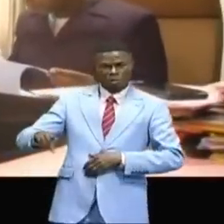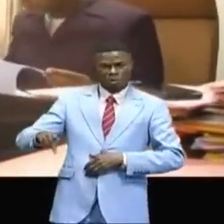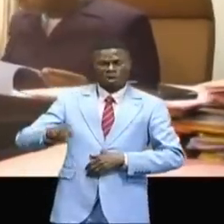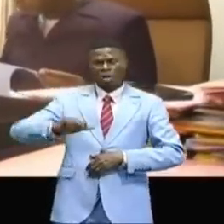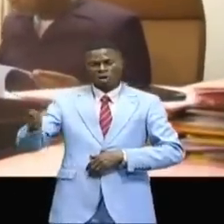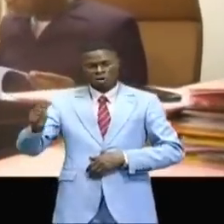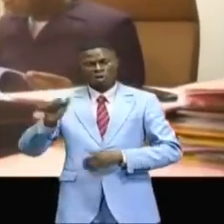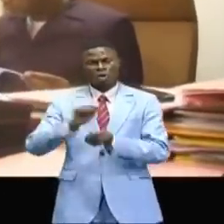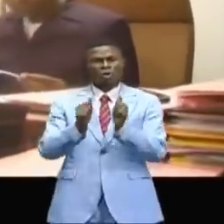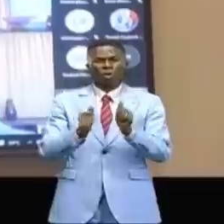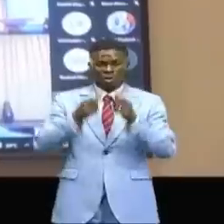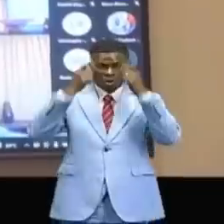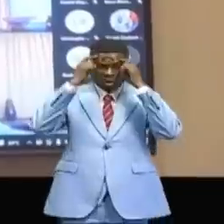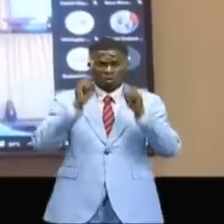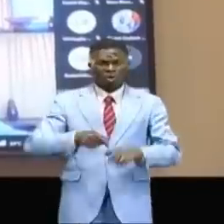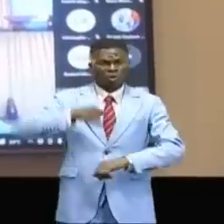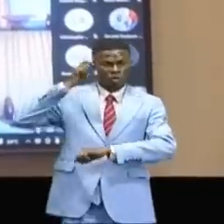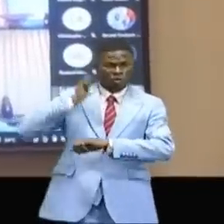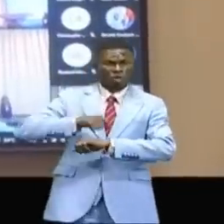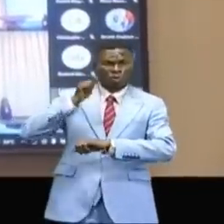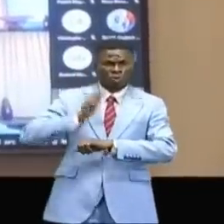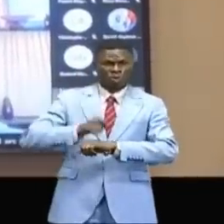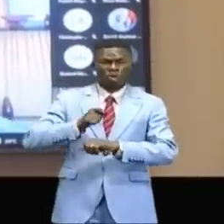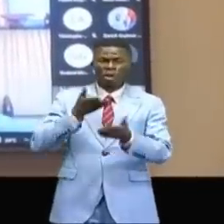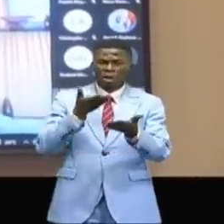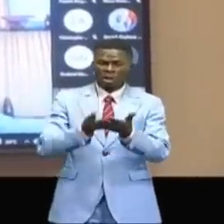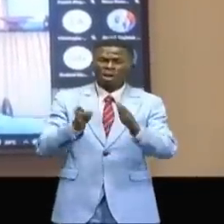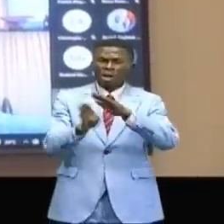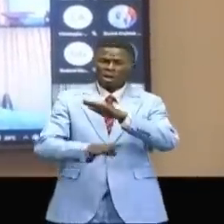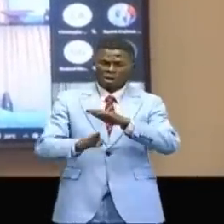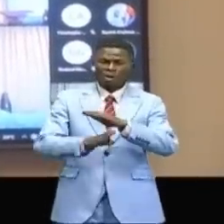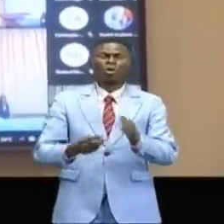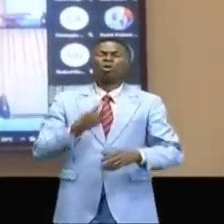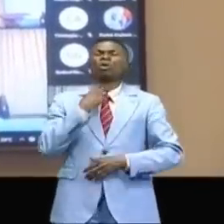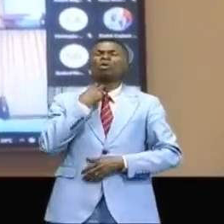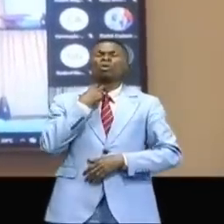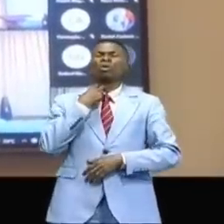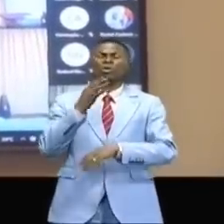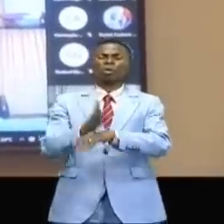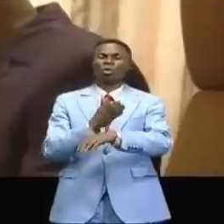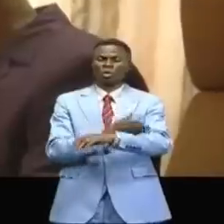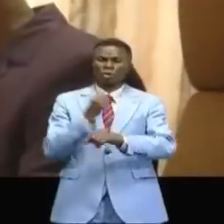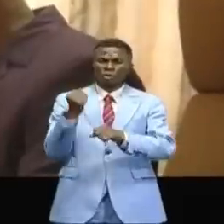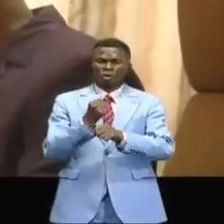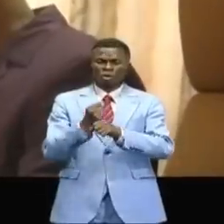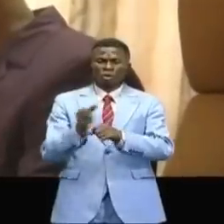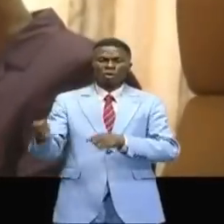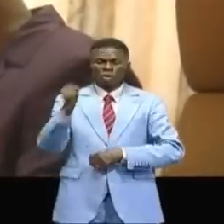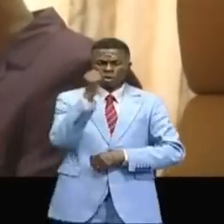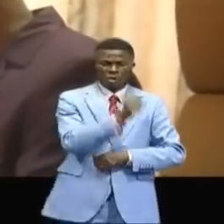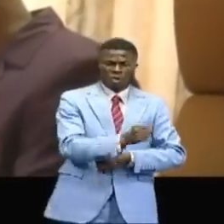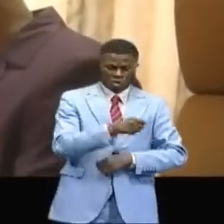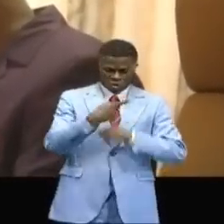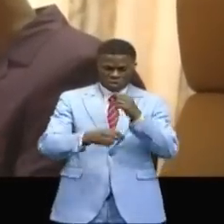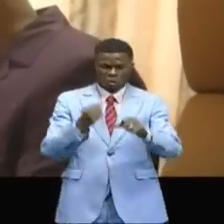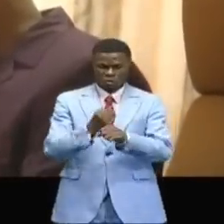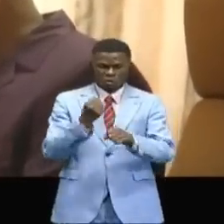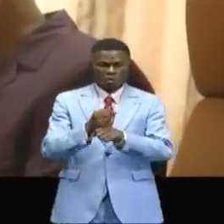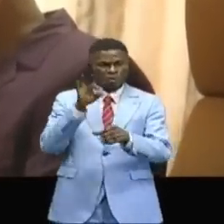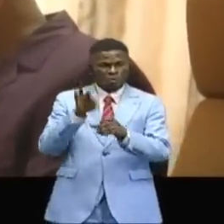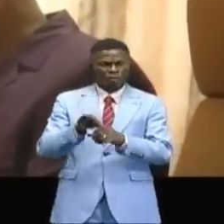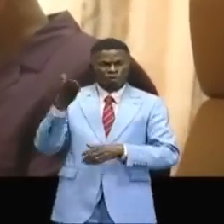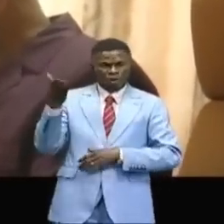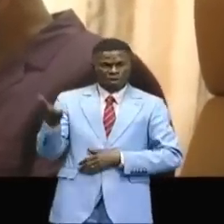cas, les décisions des justices sont à la base du blocage du processus d'investiture de gouverneurs de province nouvellement élus.